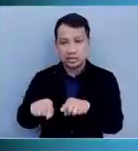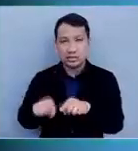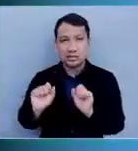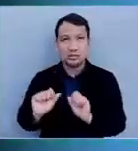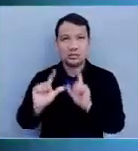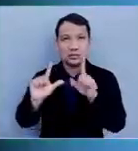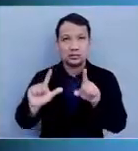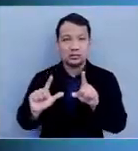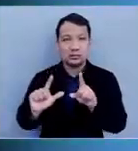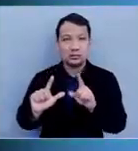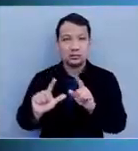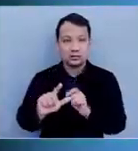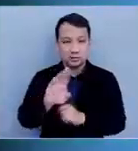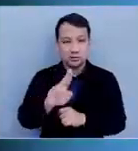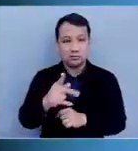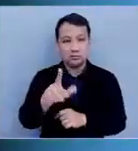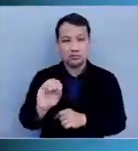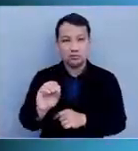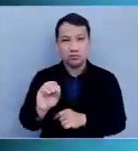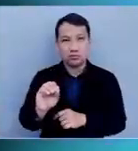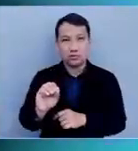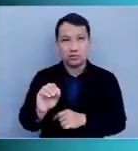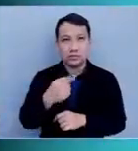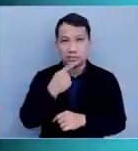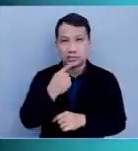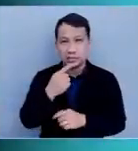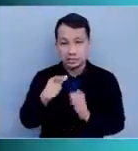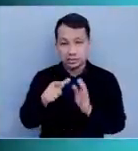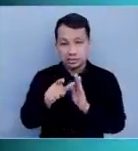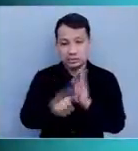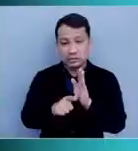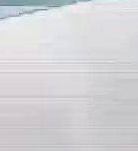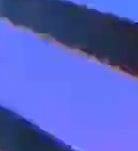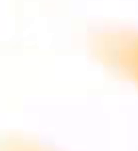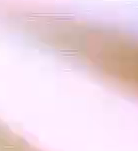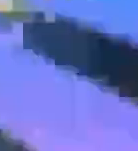live ni Attorney Buco de la Cruz sa Legal Bato.